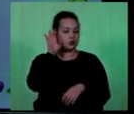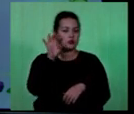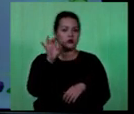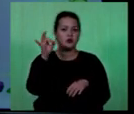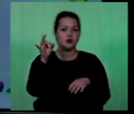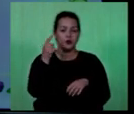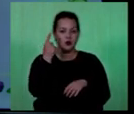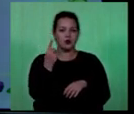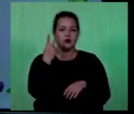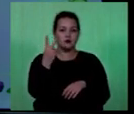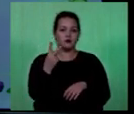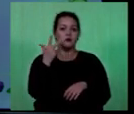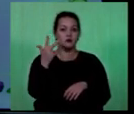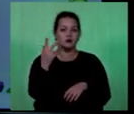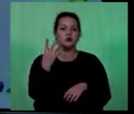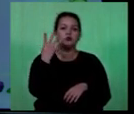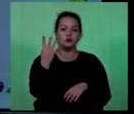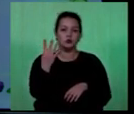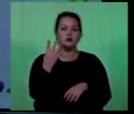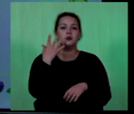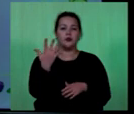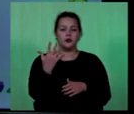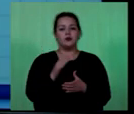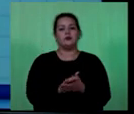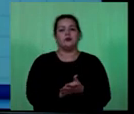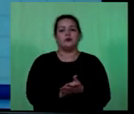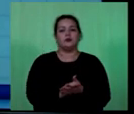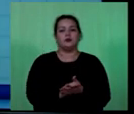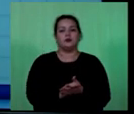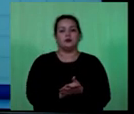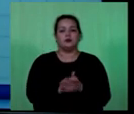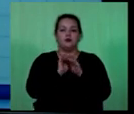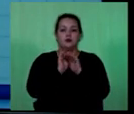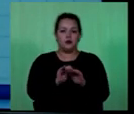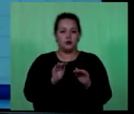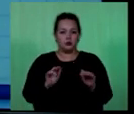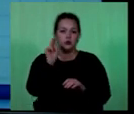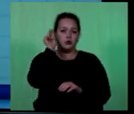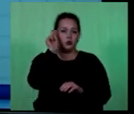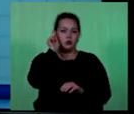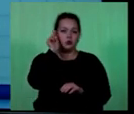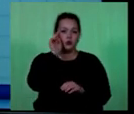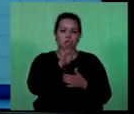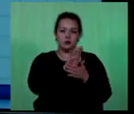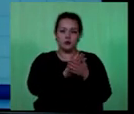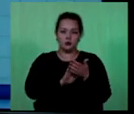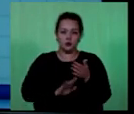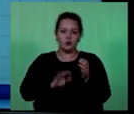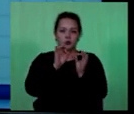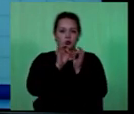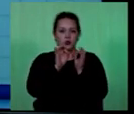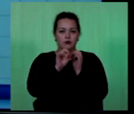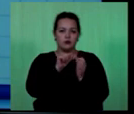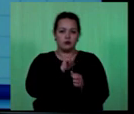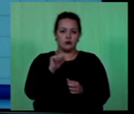два три 4 5 ребята урок продолжим проверкой